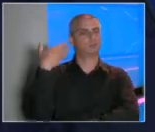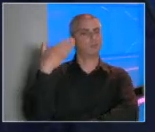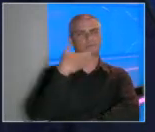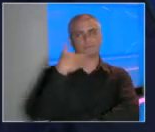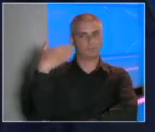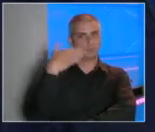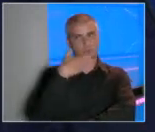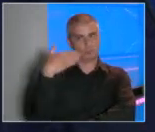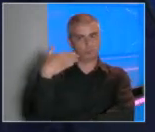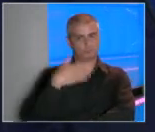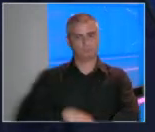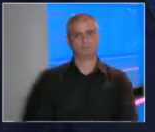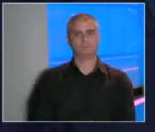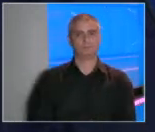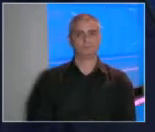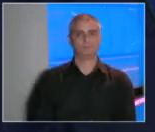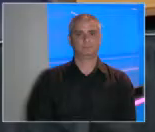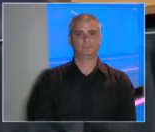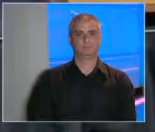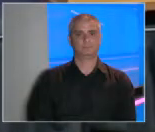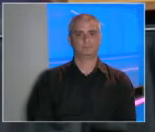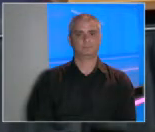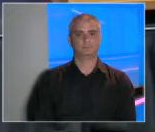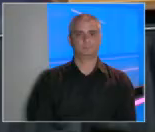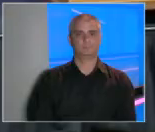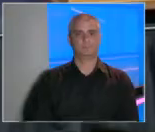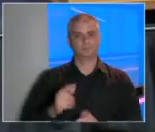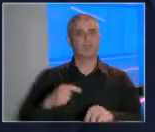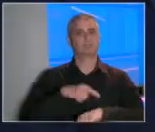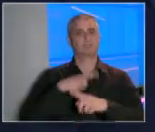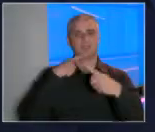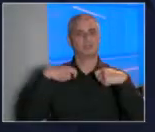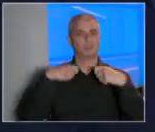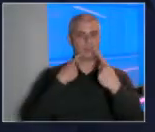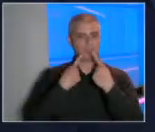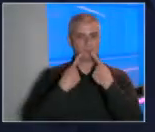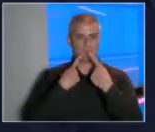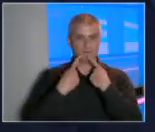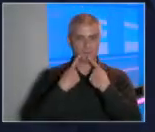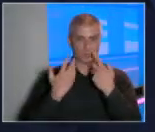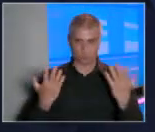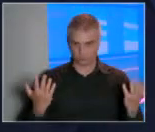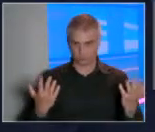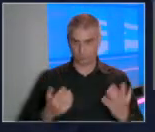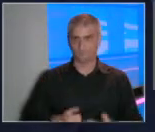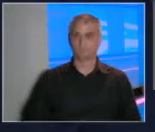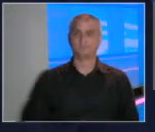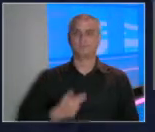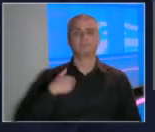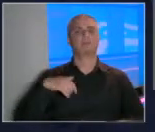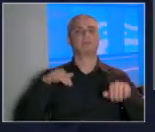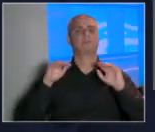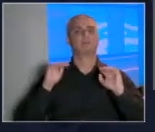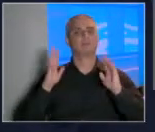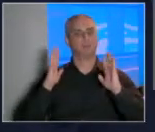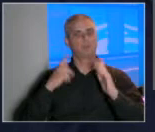einvernehmlichen Zwei-Staaten-Lösung stehen. Jetzt ist die Zeit der Diplomatie und des Dialoges und das wollen wir nutzen und